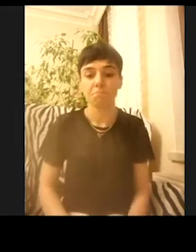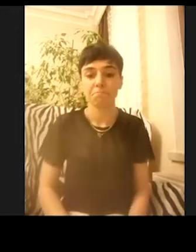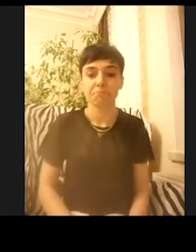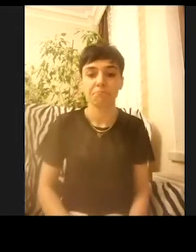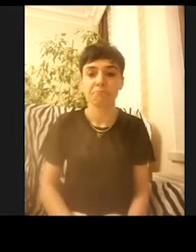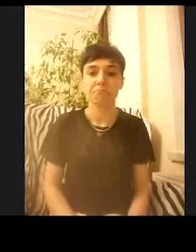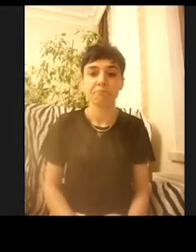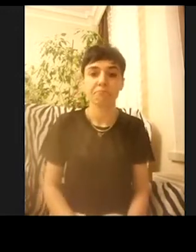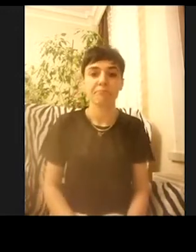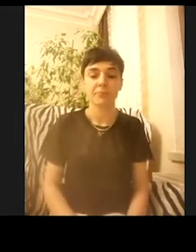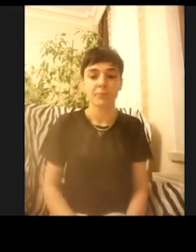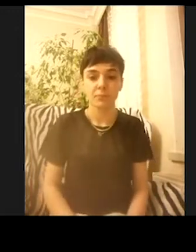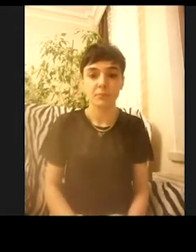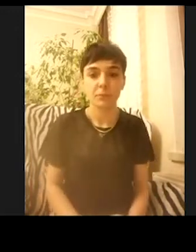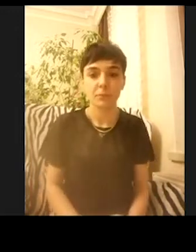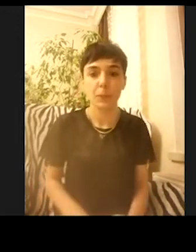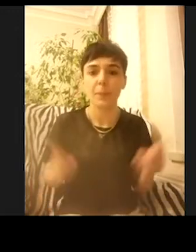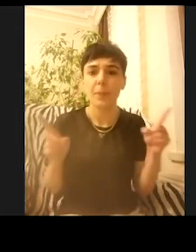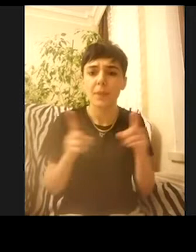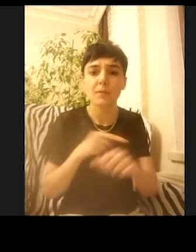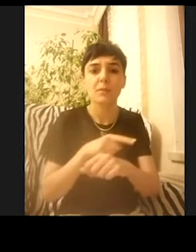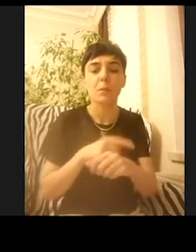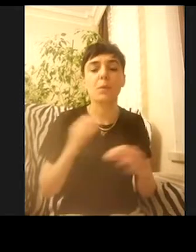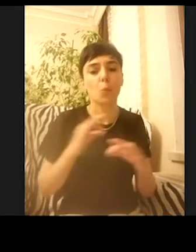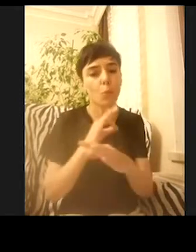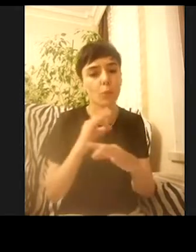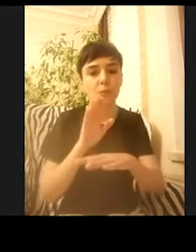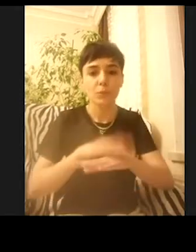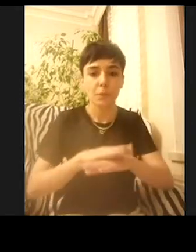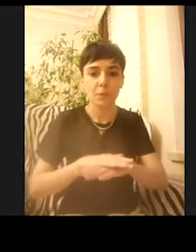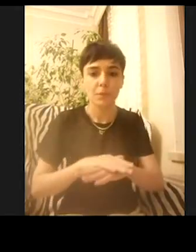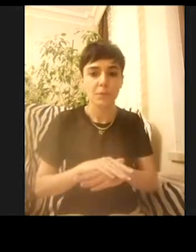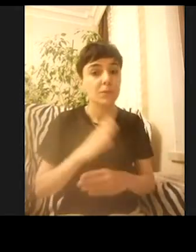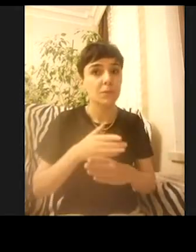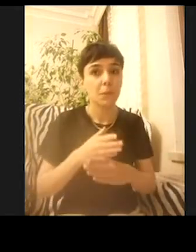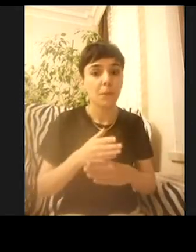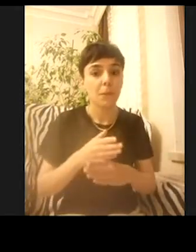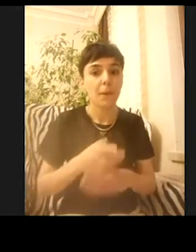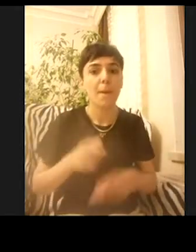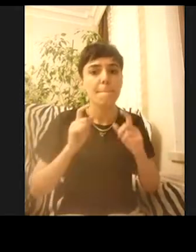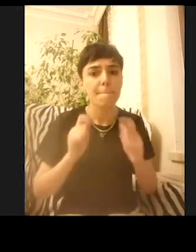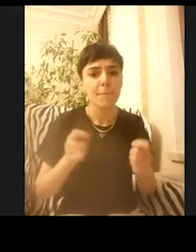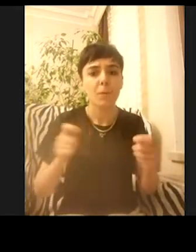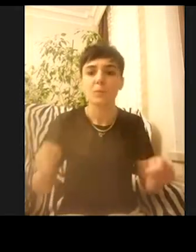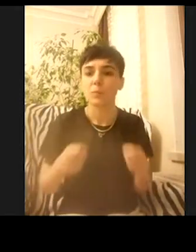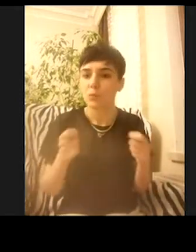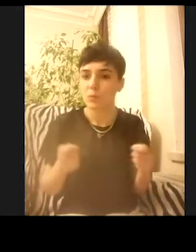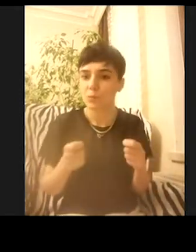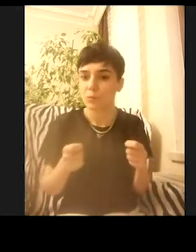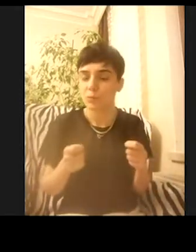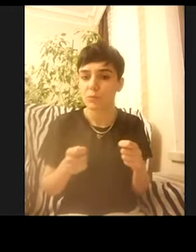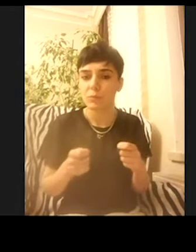Kısa sürede bu organizasyonu kurabilmemizin en önemli sebebi yaptığı işle varoluşu arasında güçlü bir ağ kuran insanların bir